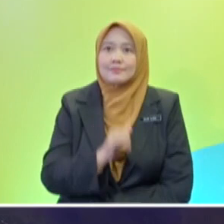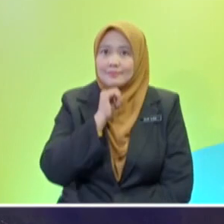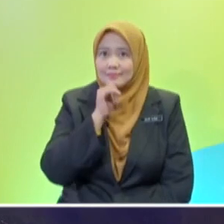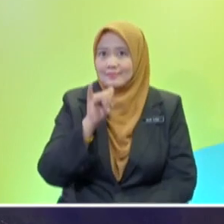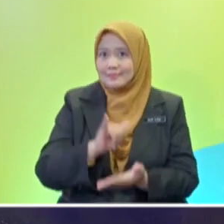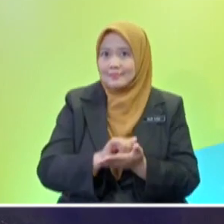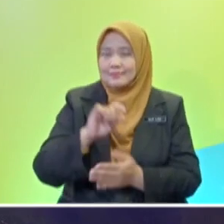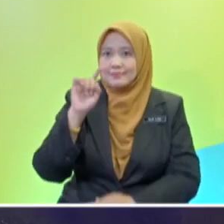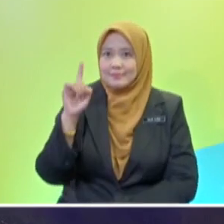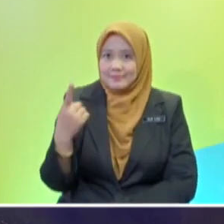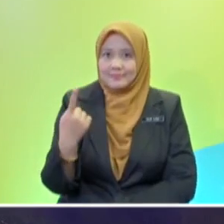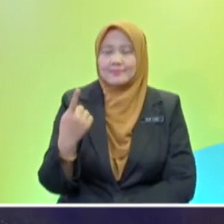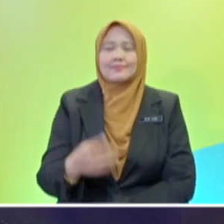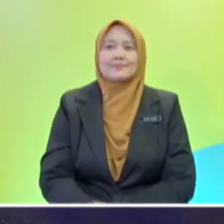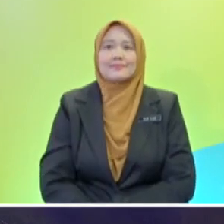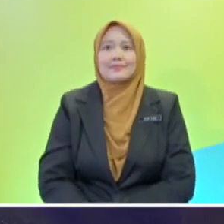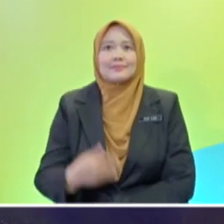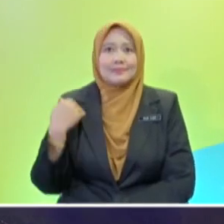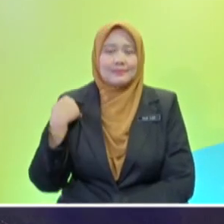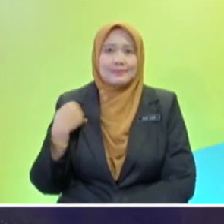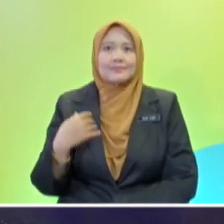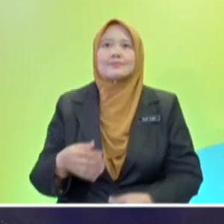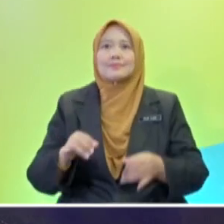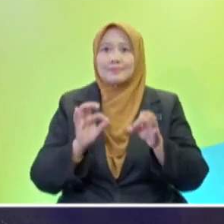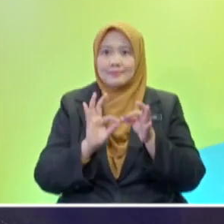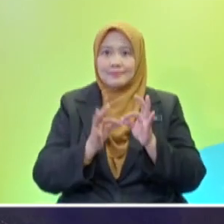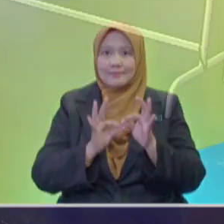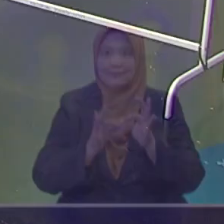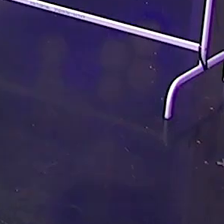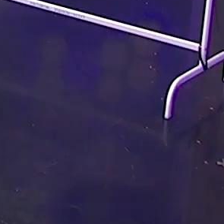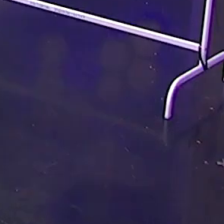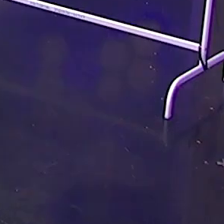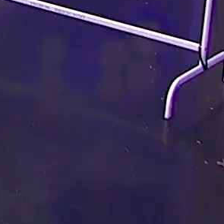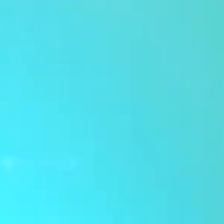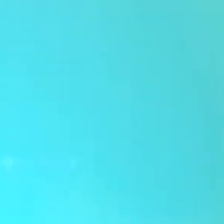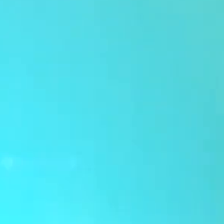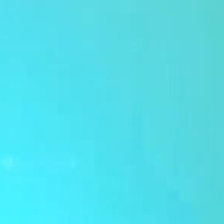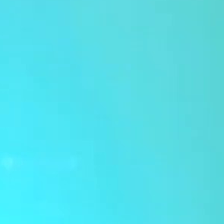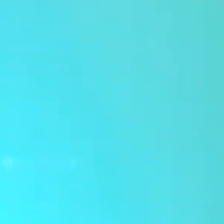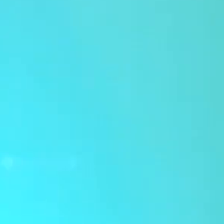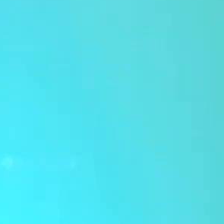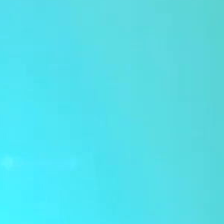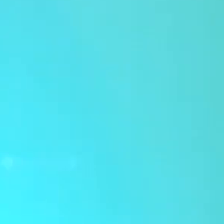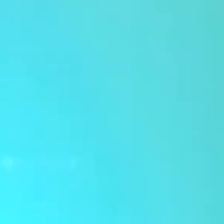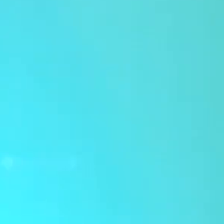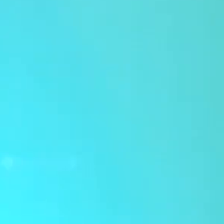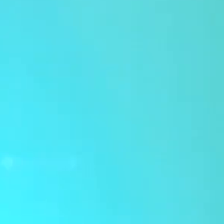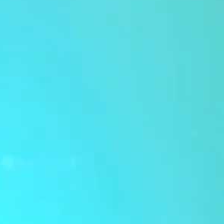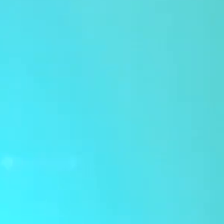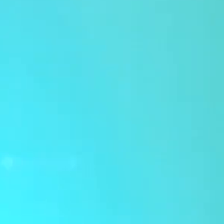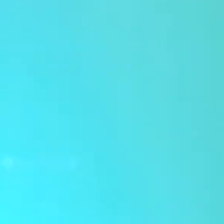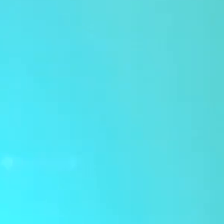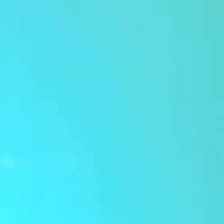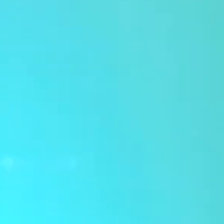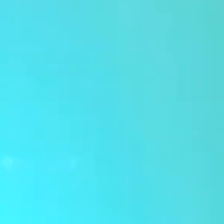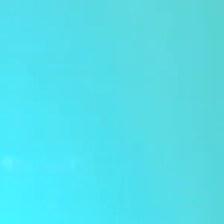yang ada di dekat sini malah kita juga bersama dengan juru bahasa isyarat kita tak lain tak buka yaitu Cikgu ilda Assalamualaikum